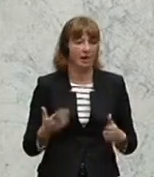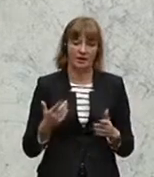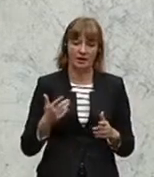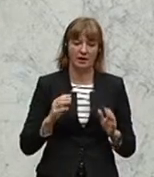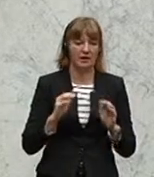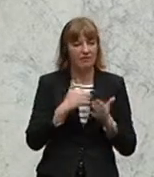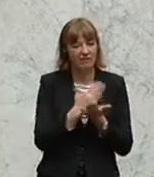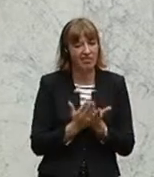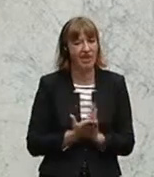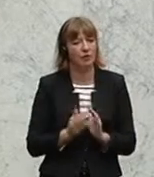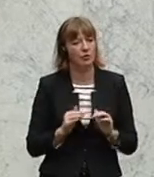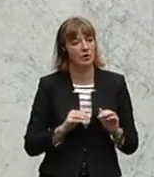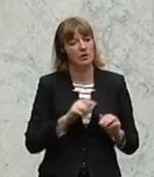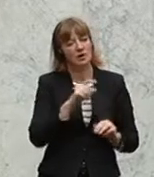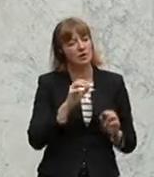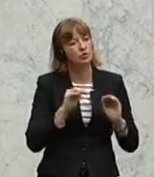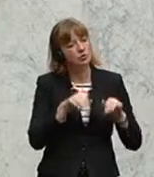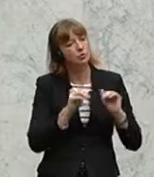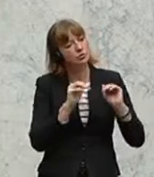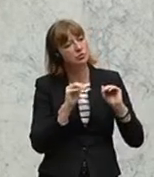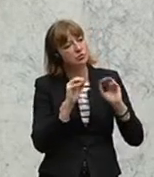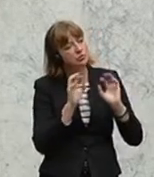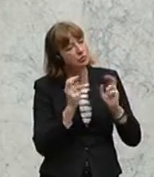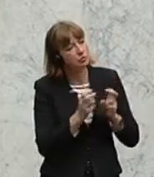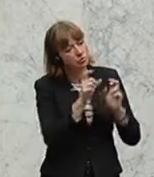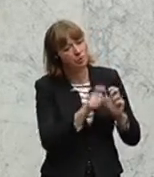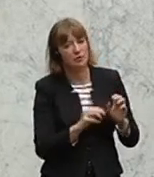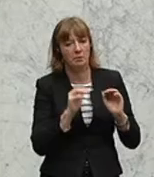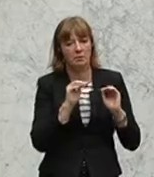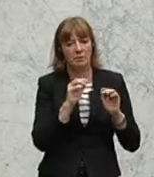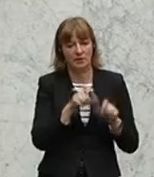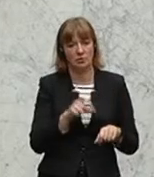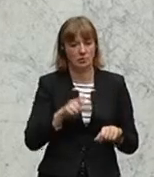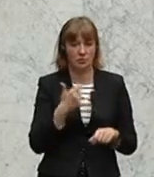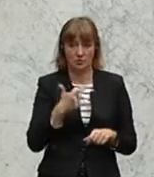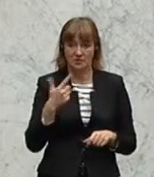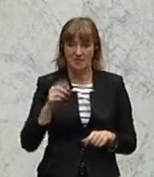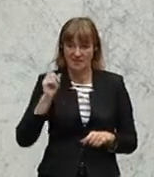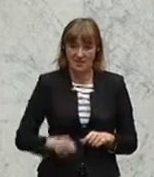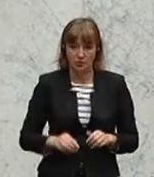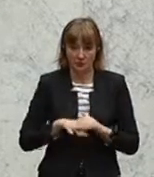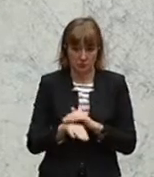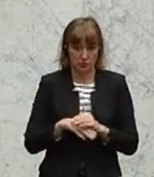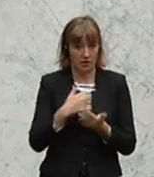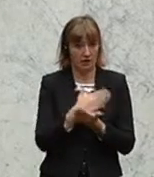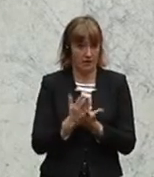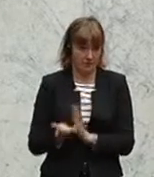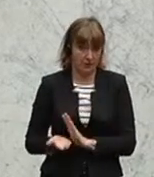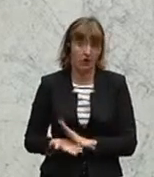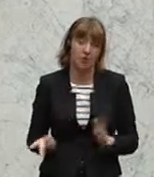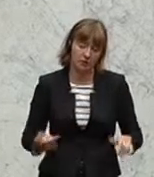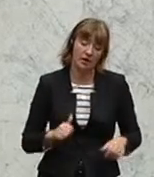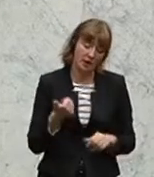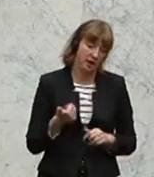der Schutzsuchenden. Die gestern beschlossene Umverteilung von 120.000 Flüchtlingen, das ist ein erster, wenn